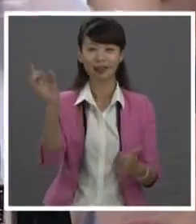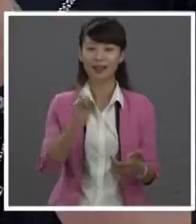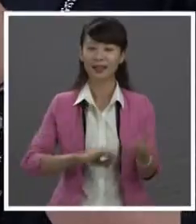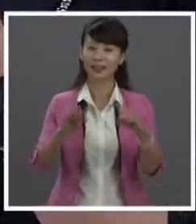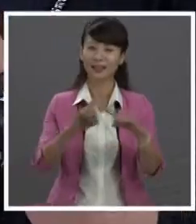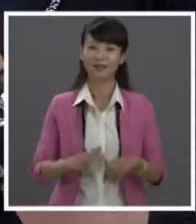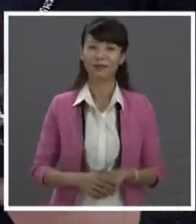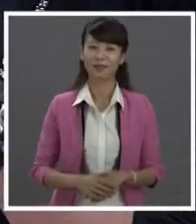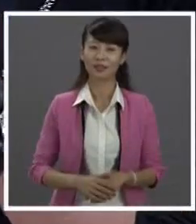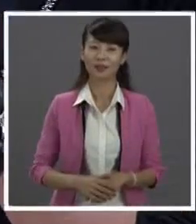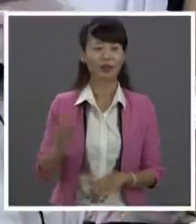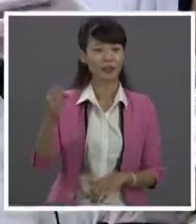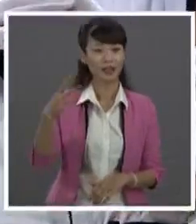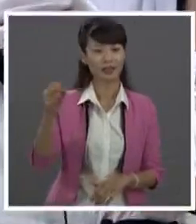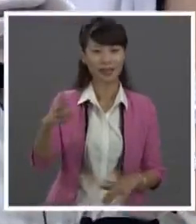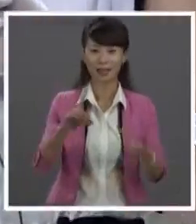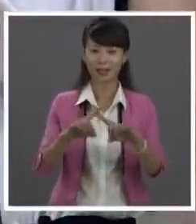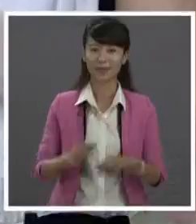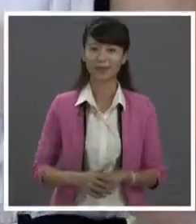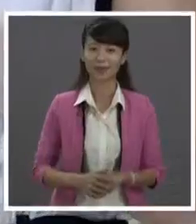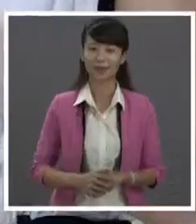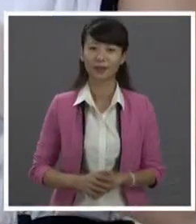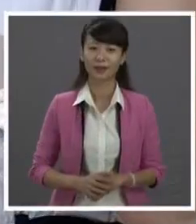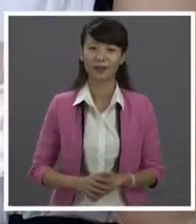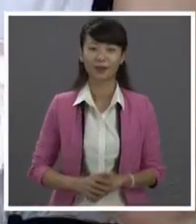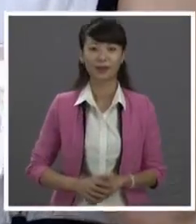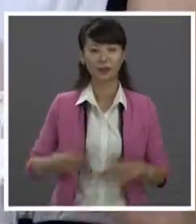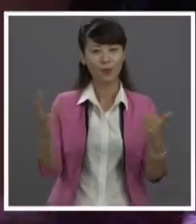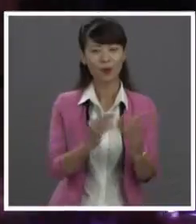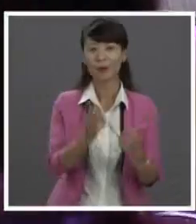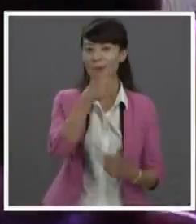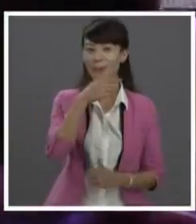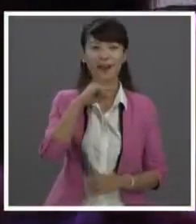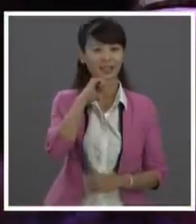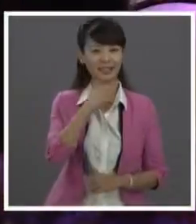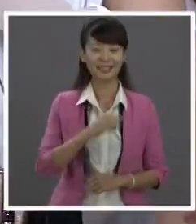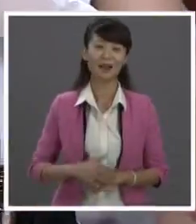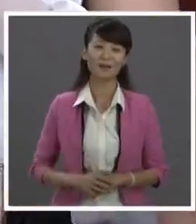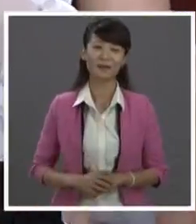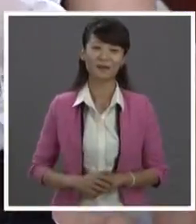活泼呀。 其实我是混血儿，因为我爸爸是宁乡的嘛。然后 宁乡的和